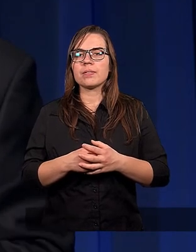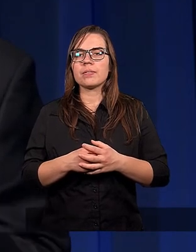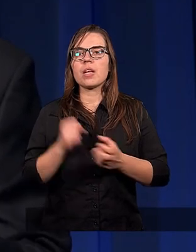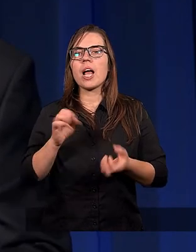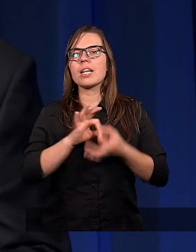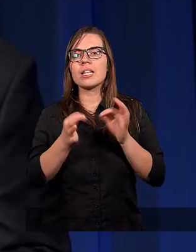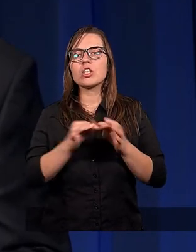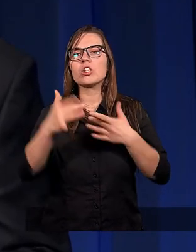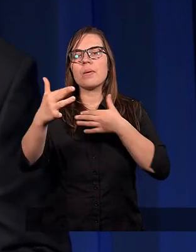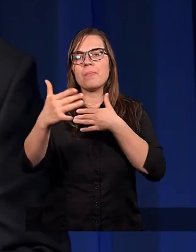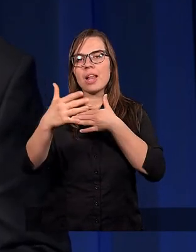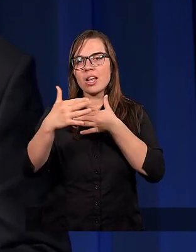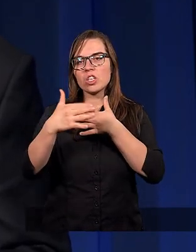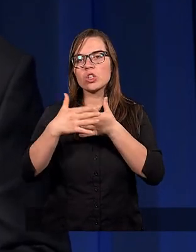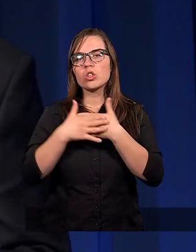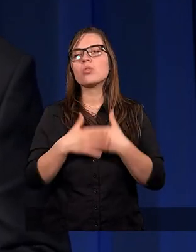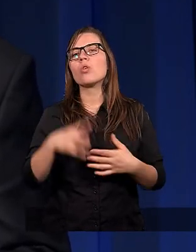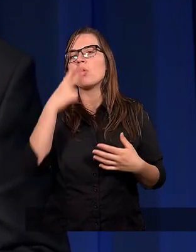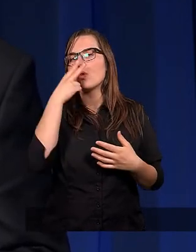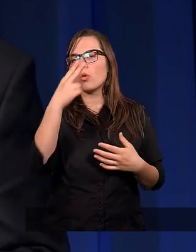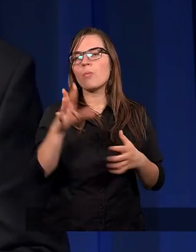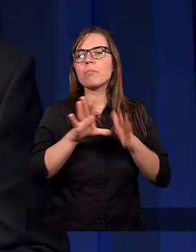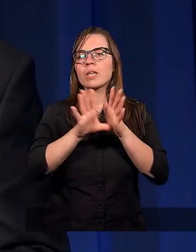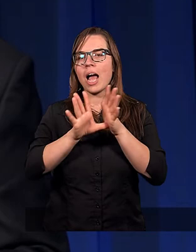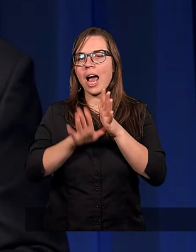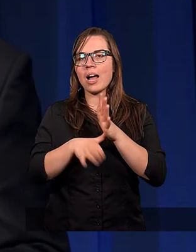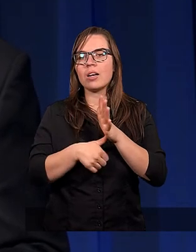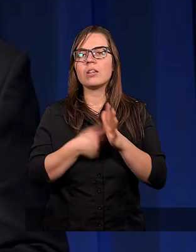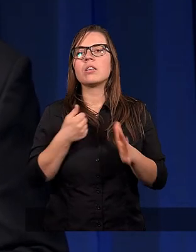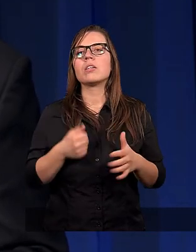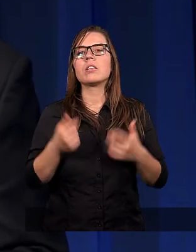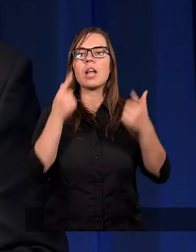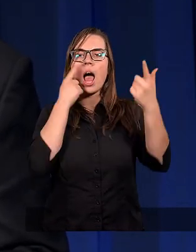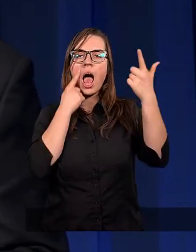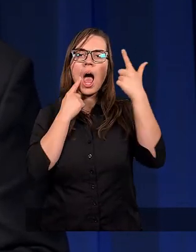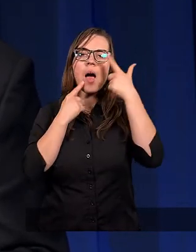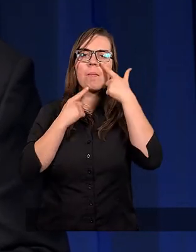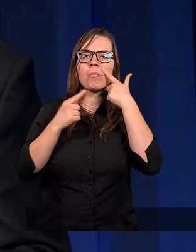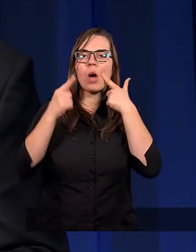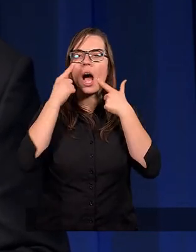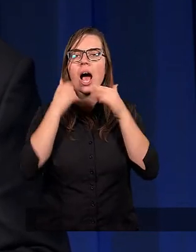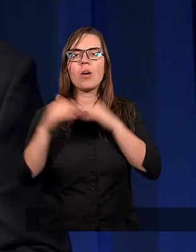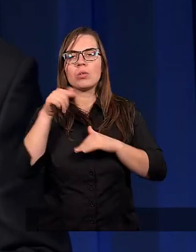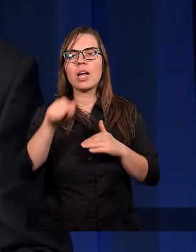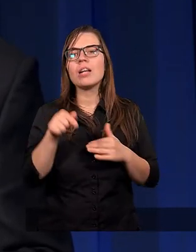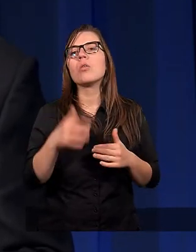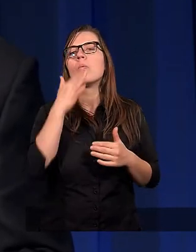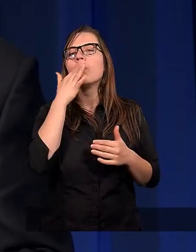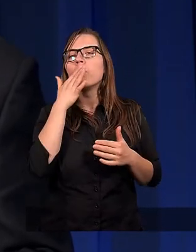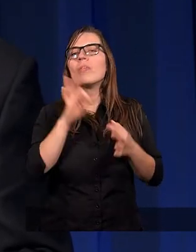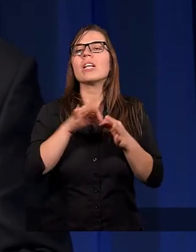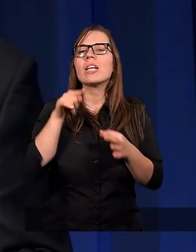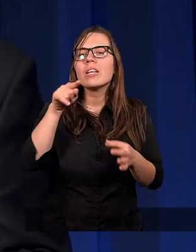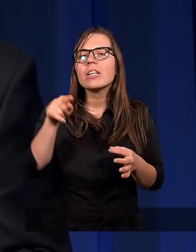A gdy się zbliżył, ujrzawszy miasto, zapłakał nad nim, mówiąc, gdybyś i